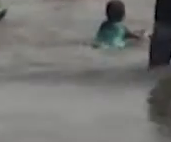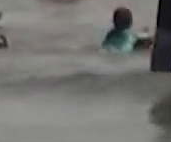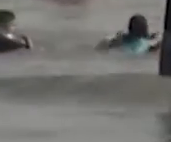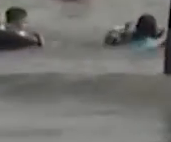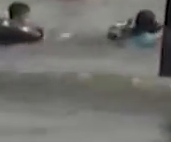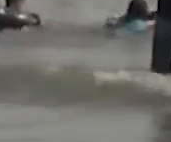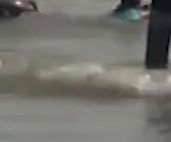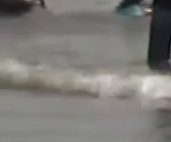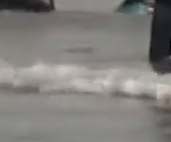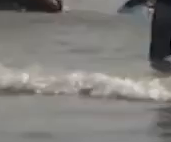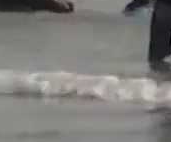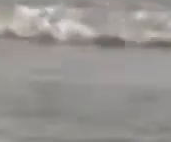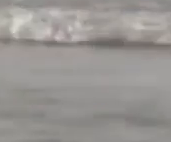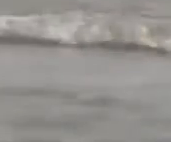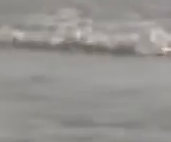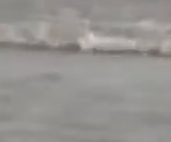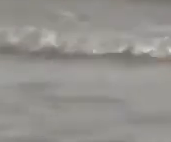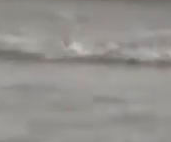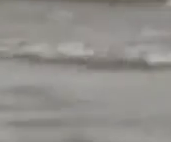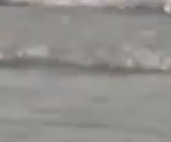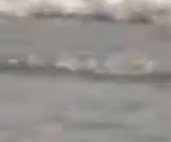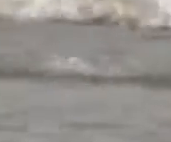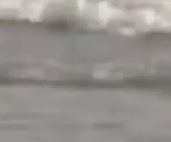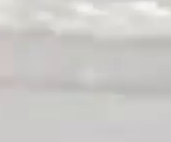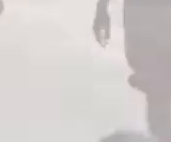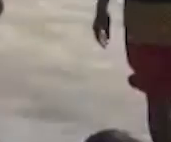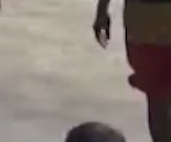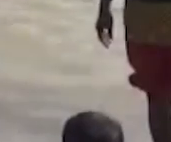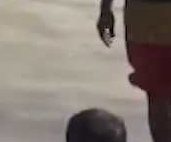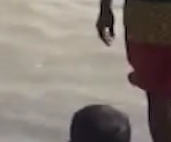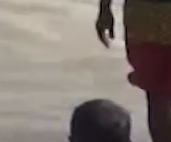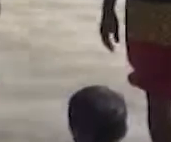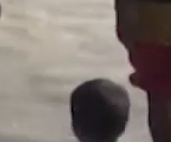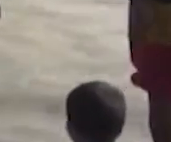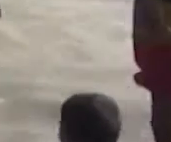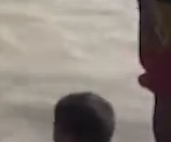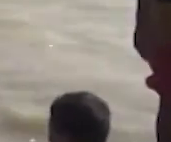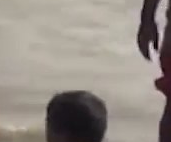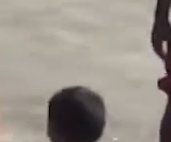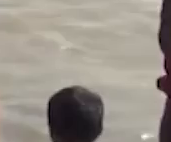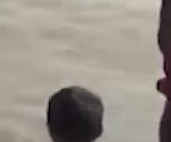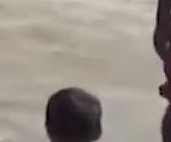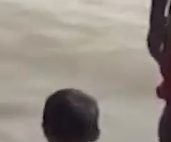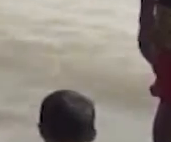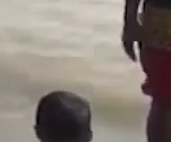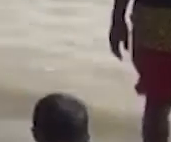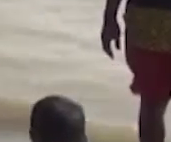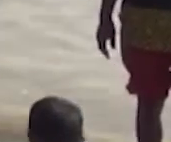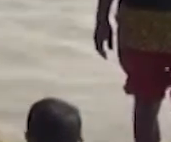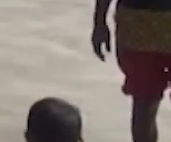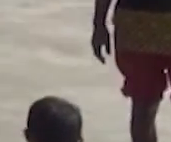masker, warga mengaku tidak khawatir terpapar COVID-19. Selama pandemi kan di rumah terus, mungkin anak-anak